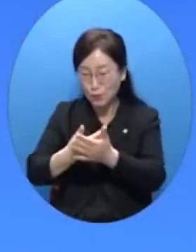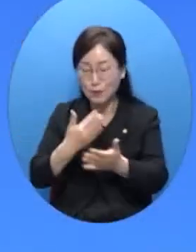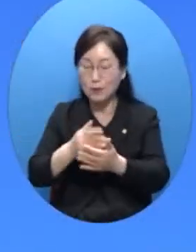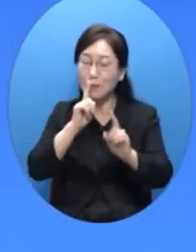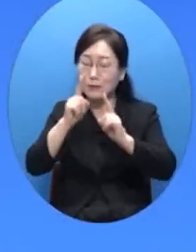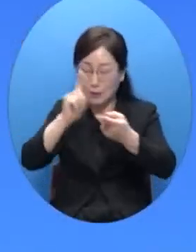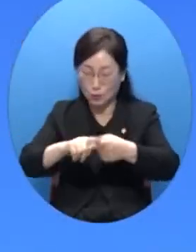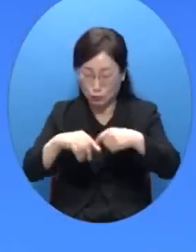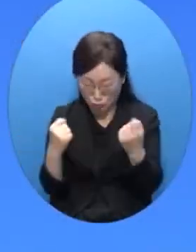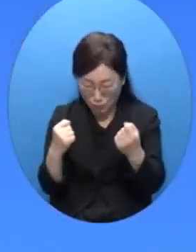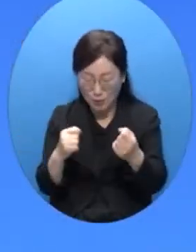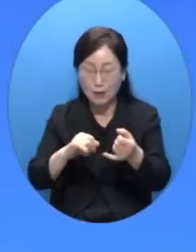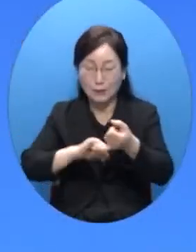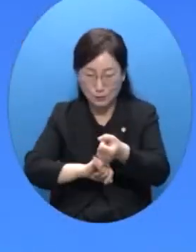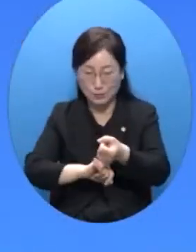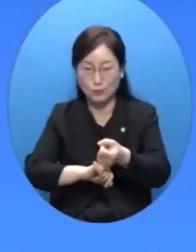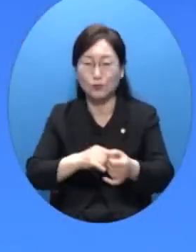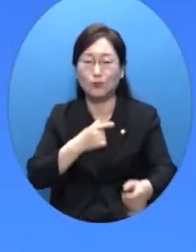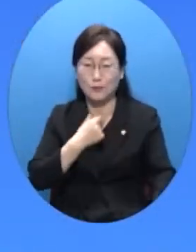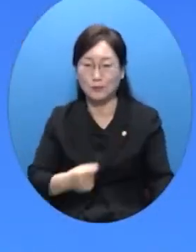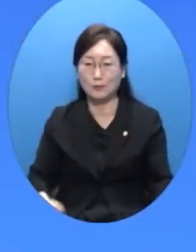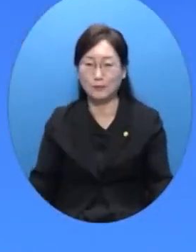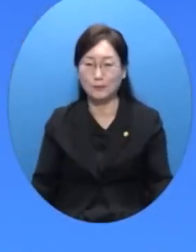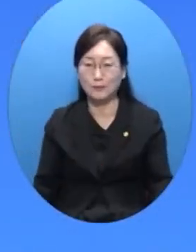듣고 순종하겠나이다.